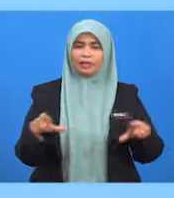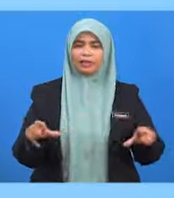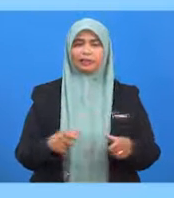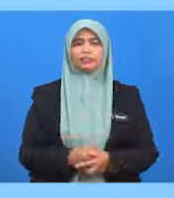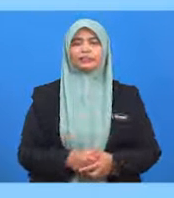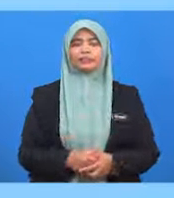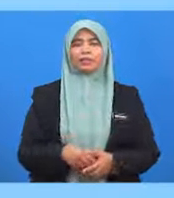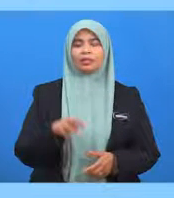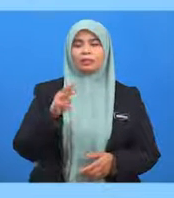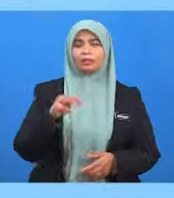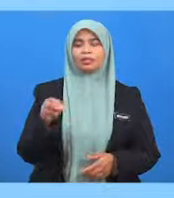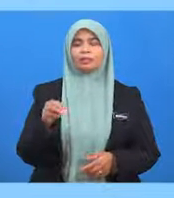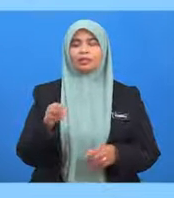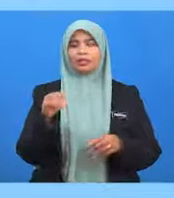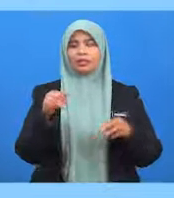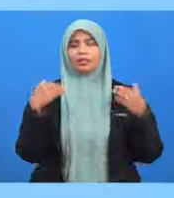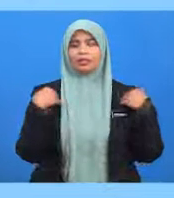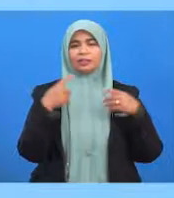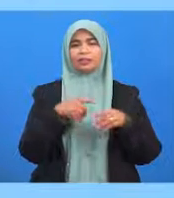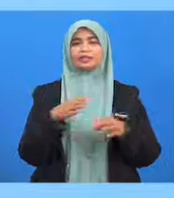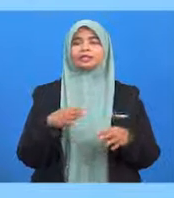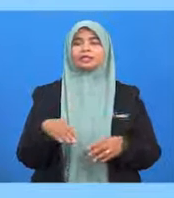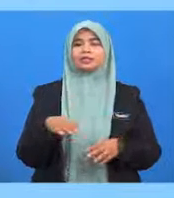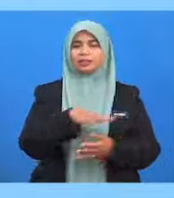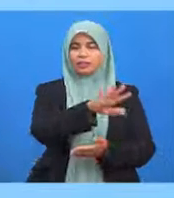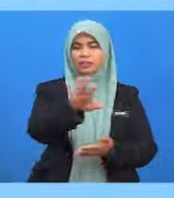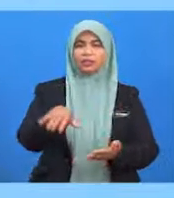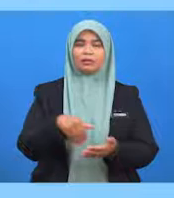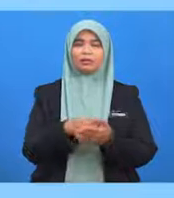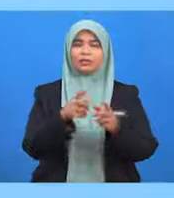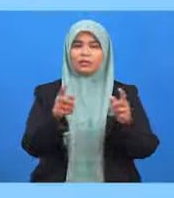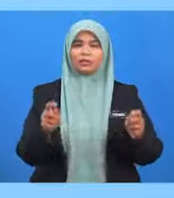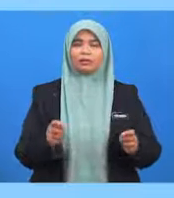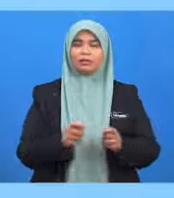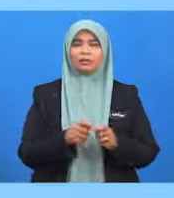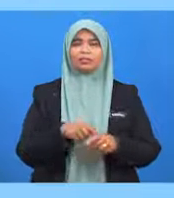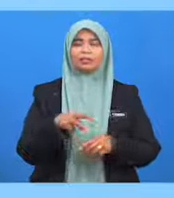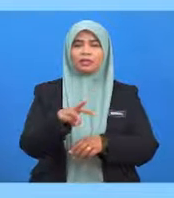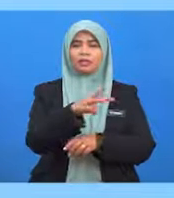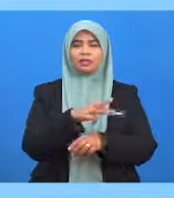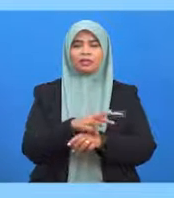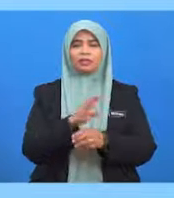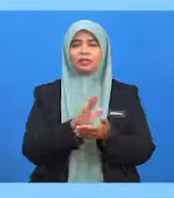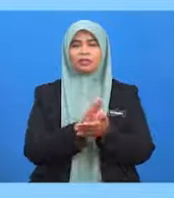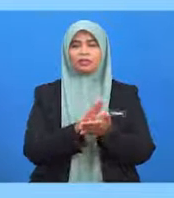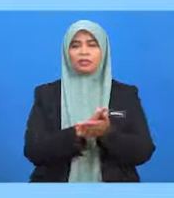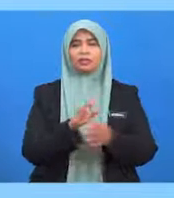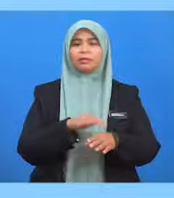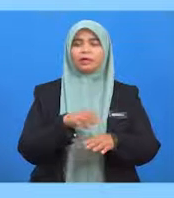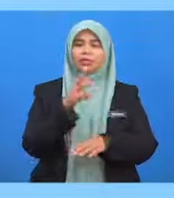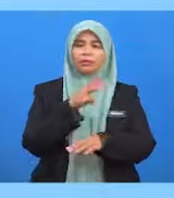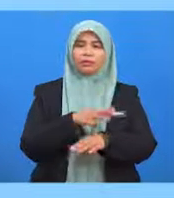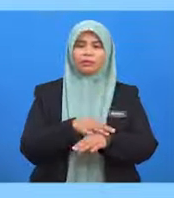Murid-murid yang berada di merata tempat di kawasan sekolah pada waktu rehat